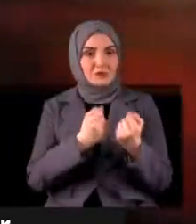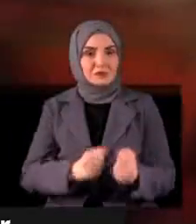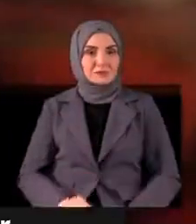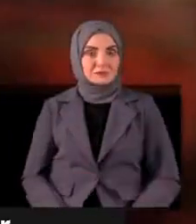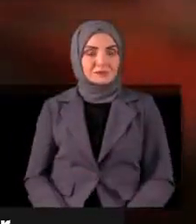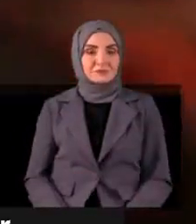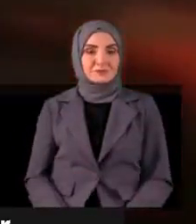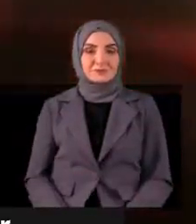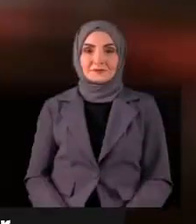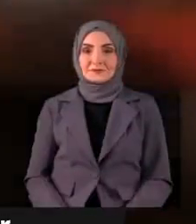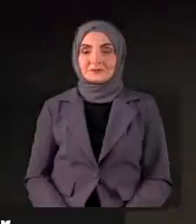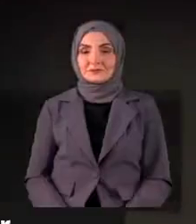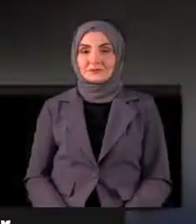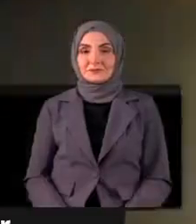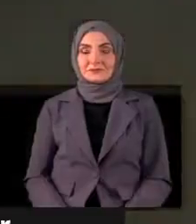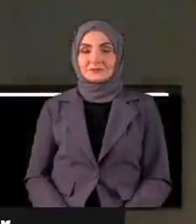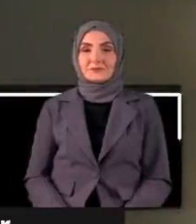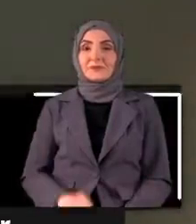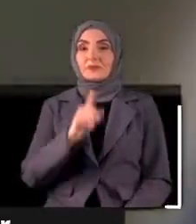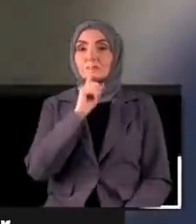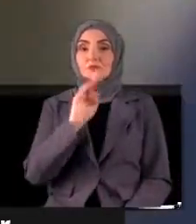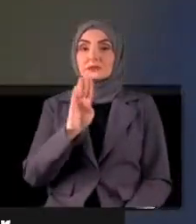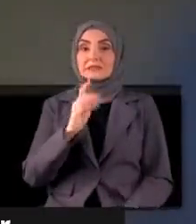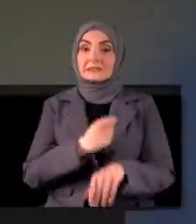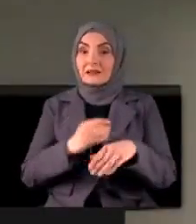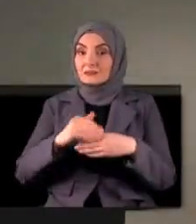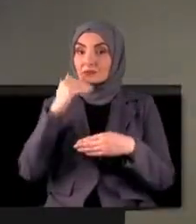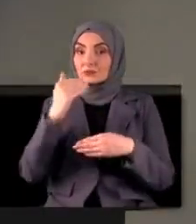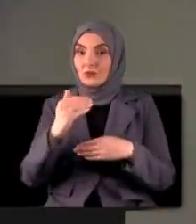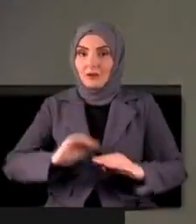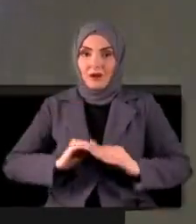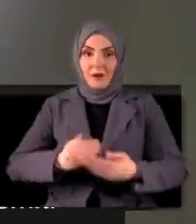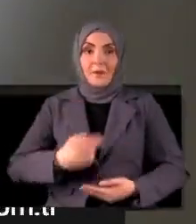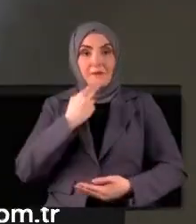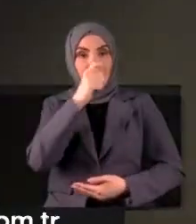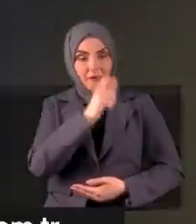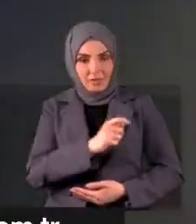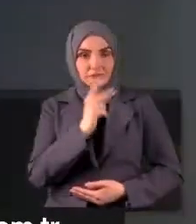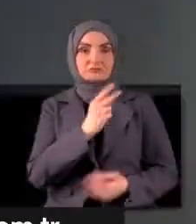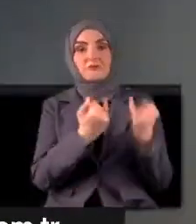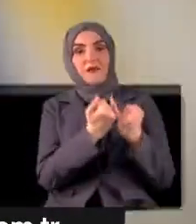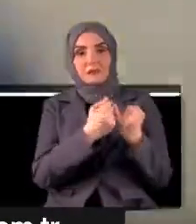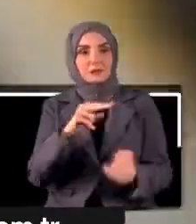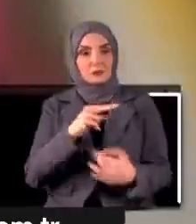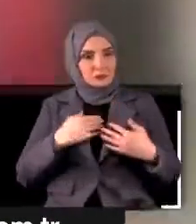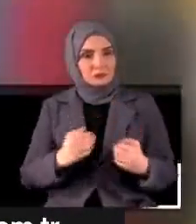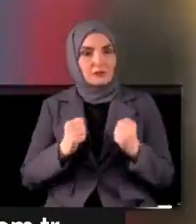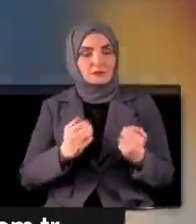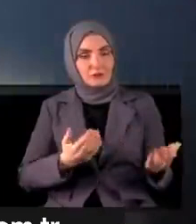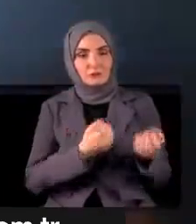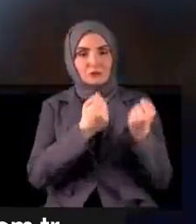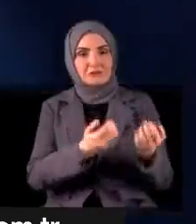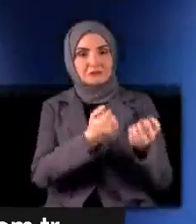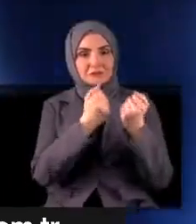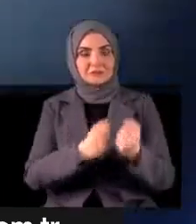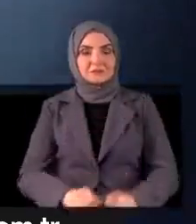Allah'ım ya Rabbim, çok şükürler olsun sana. 140 saat sonra hamile bir kadınla kardeşi de sağ salim enkazdan çıkartıldı.